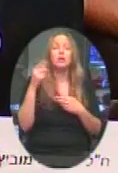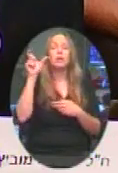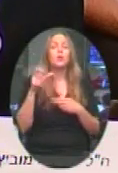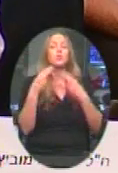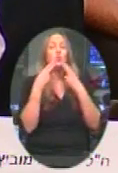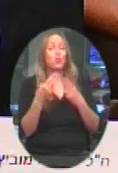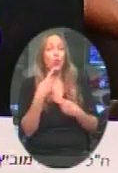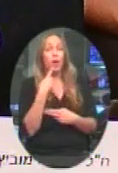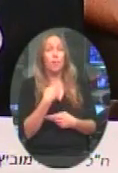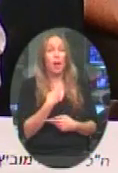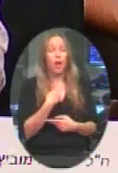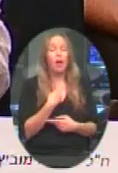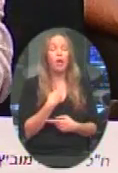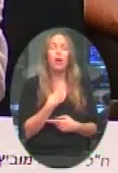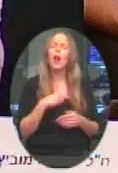אמר לי,